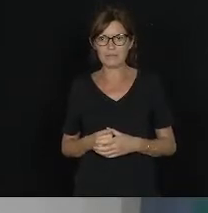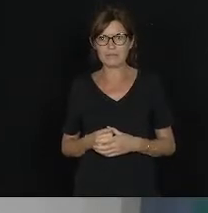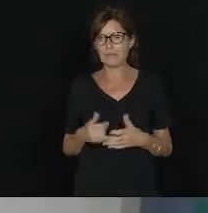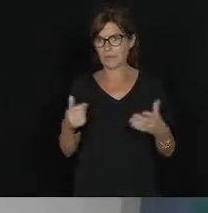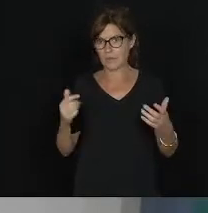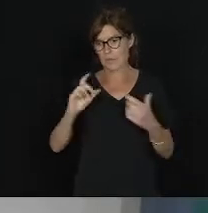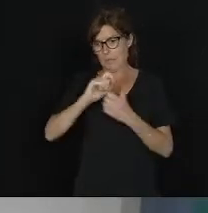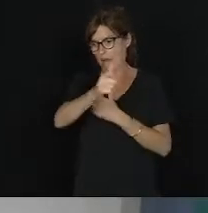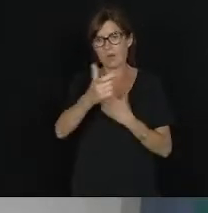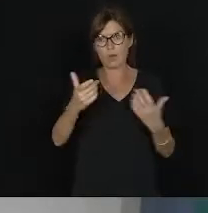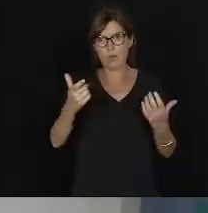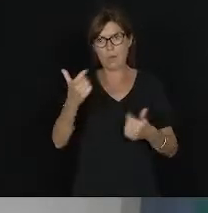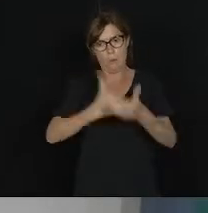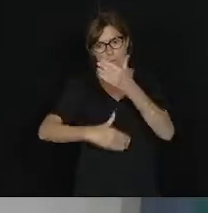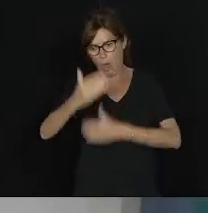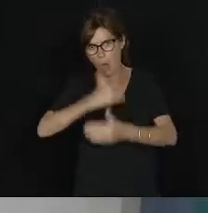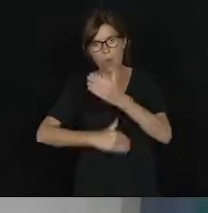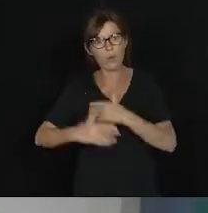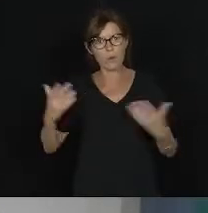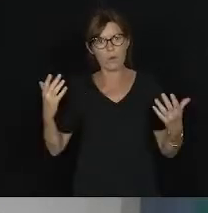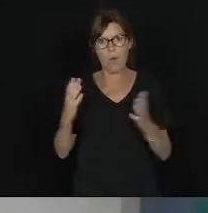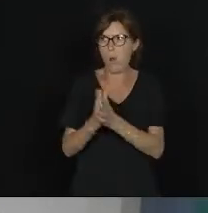plans ambitionnant